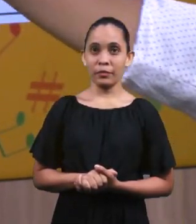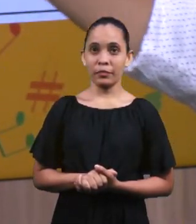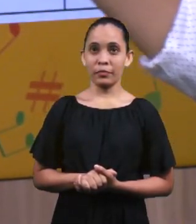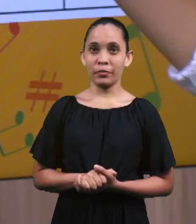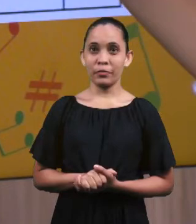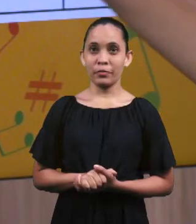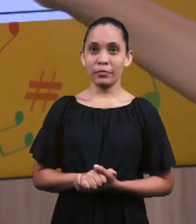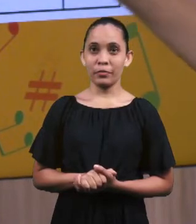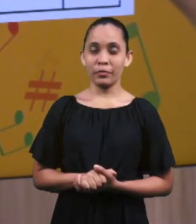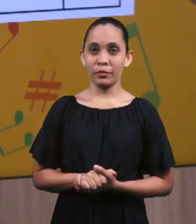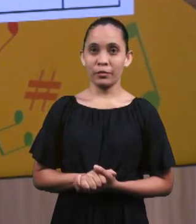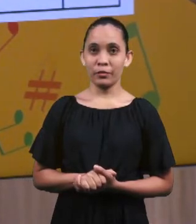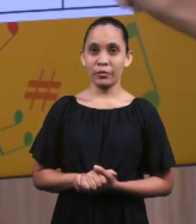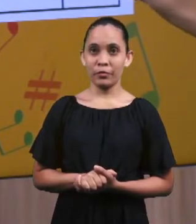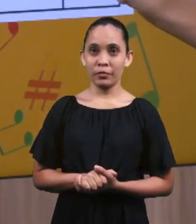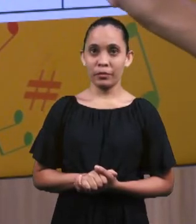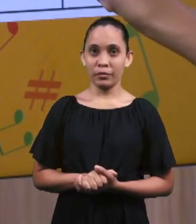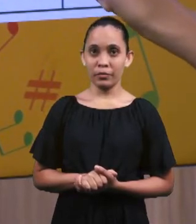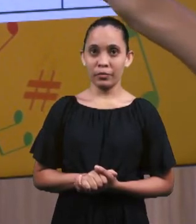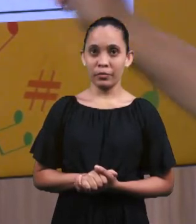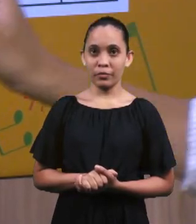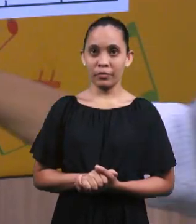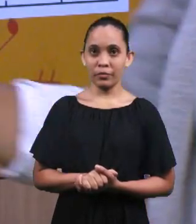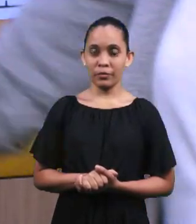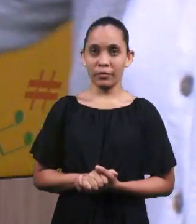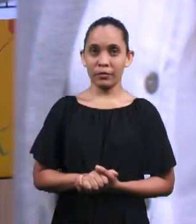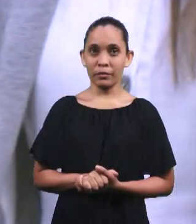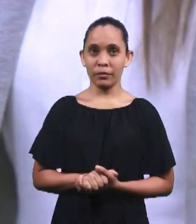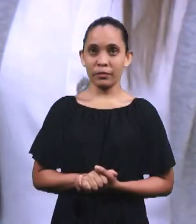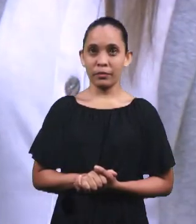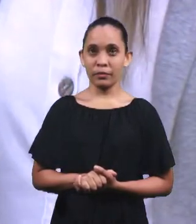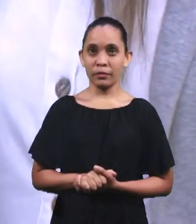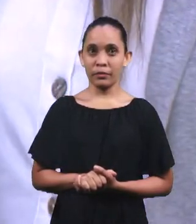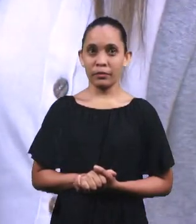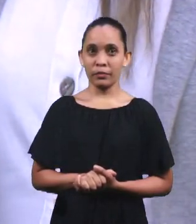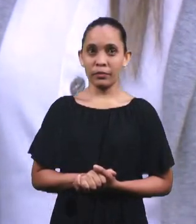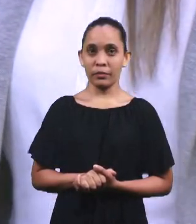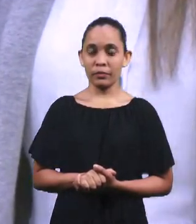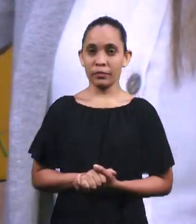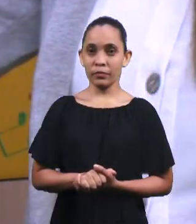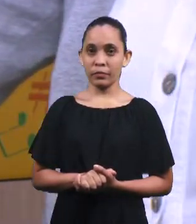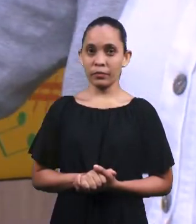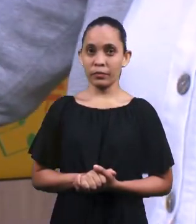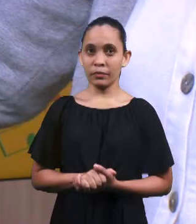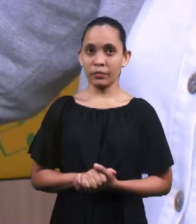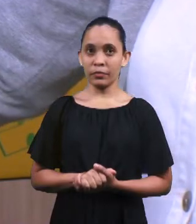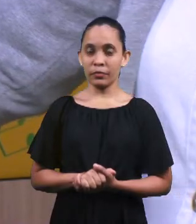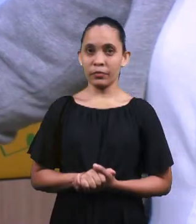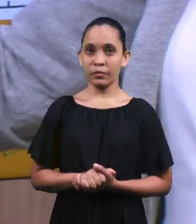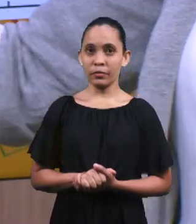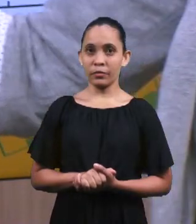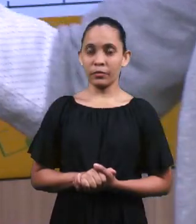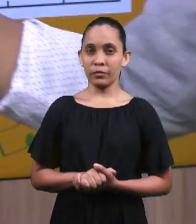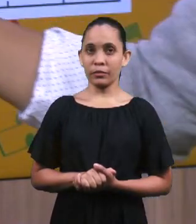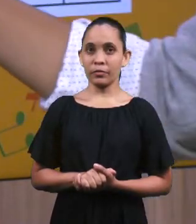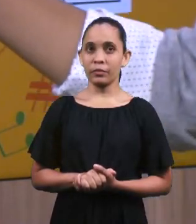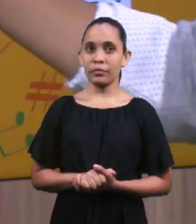mi, lá, sol, mi. Sol, dó, si, lá, sol,